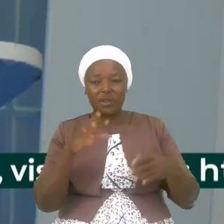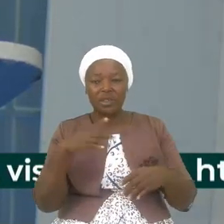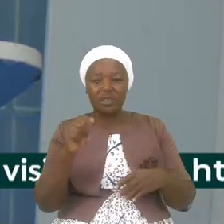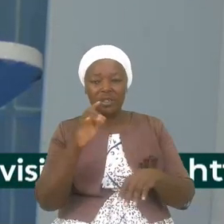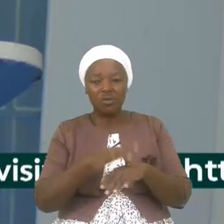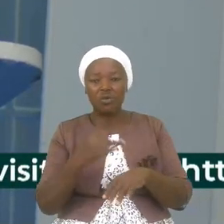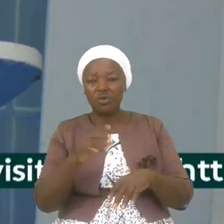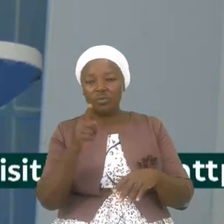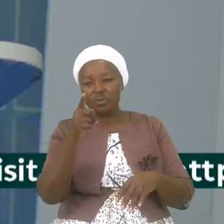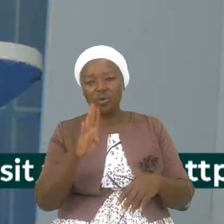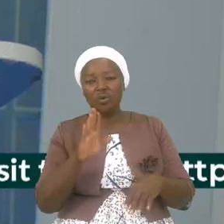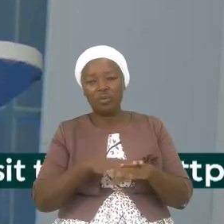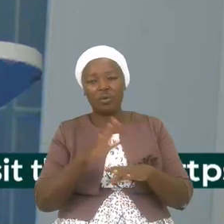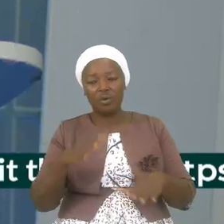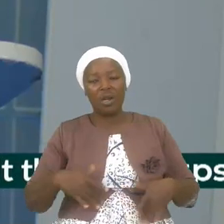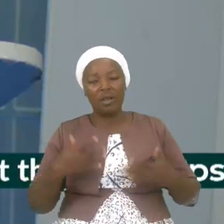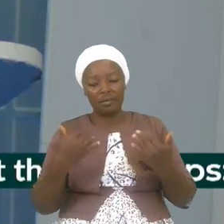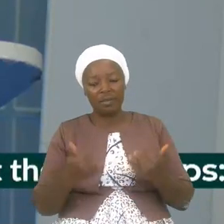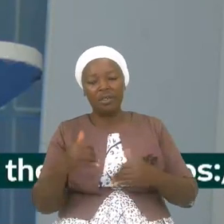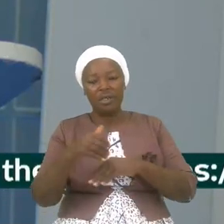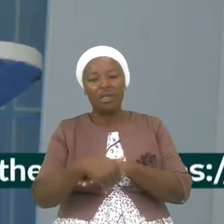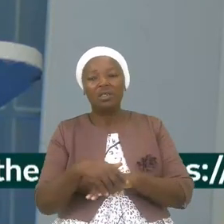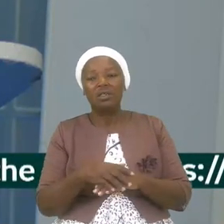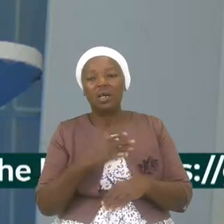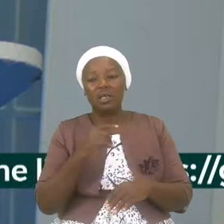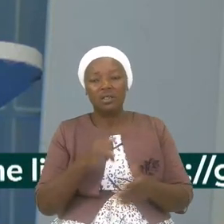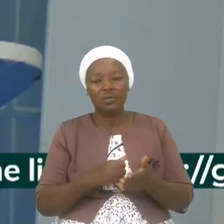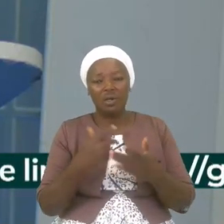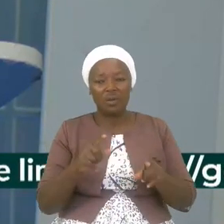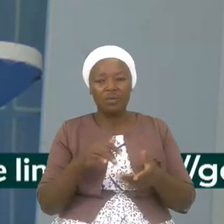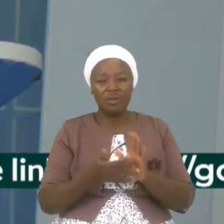Je me disais que la miséricorde t'atteindra ce soir.